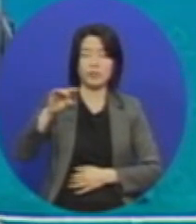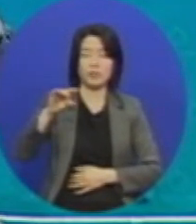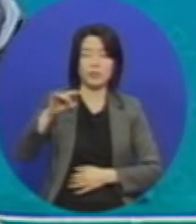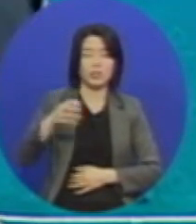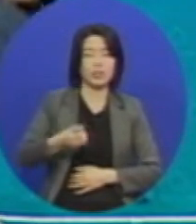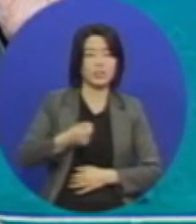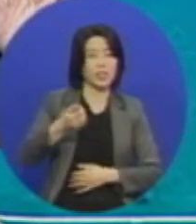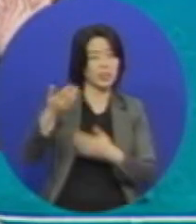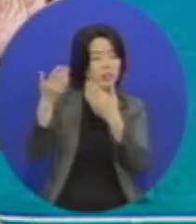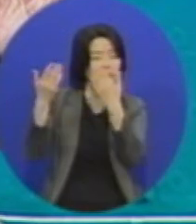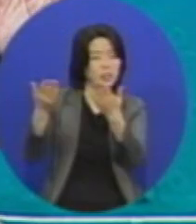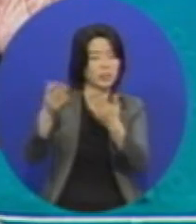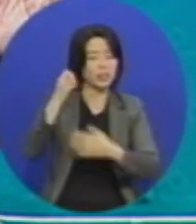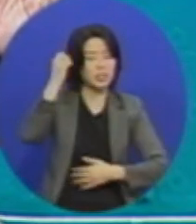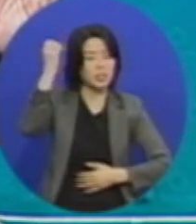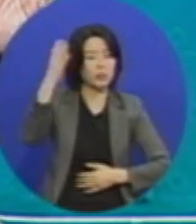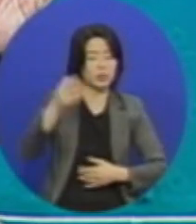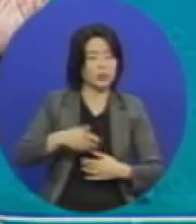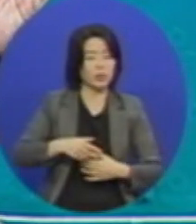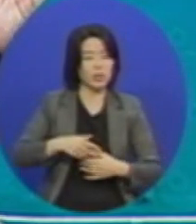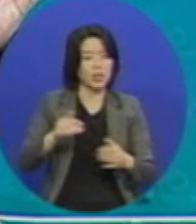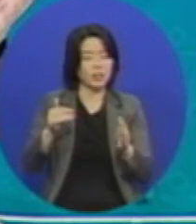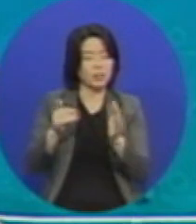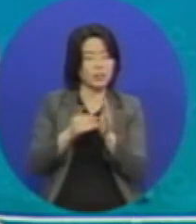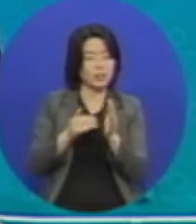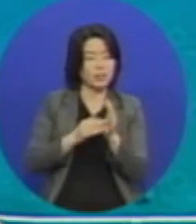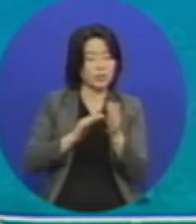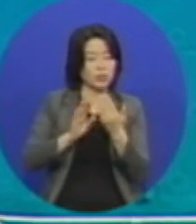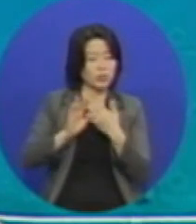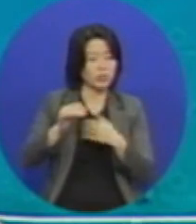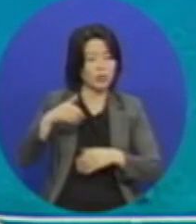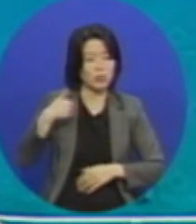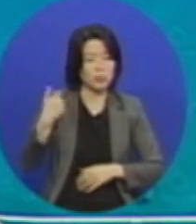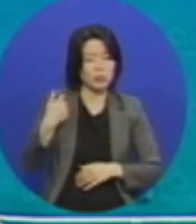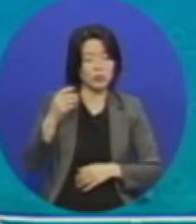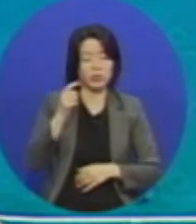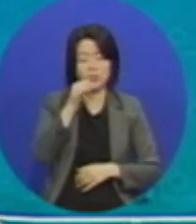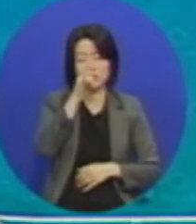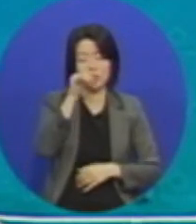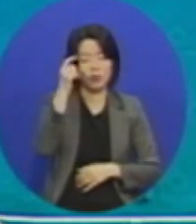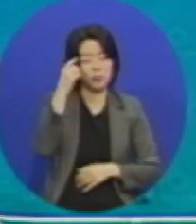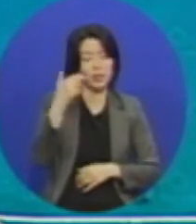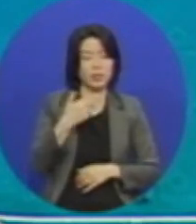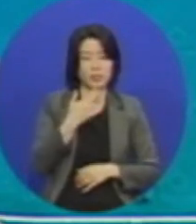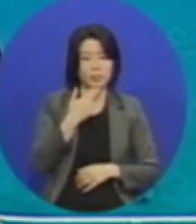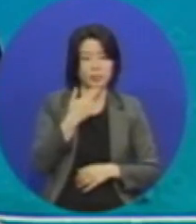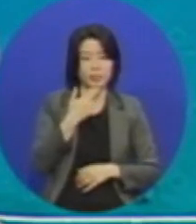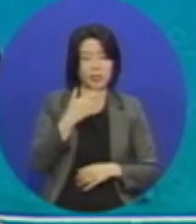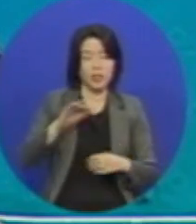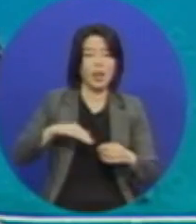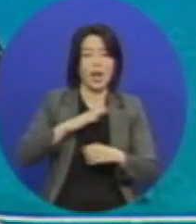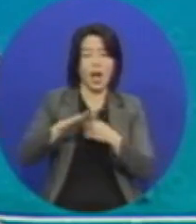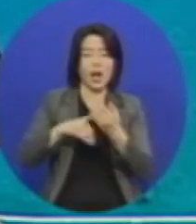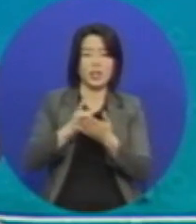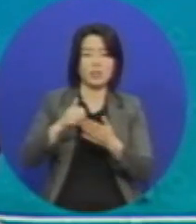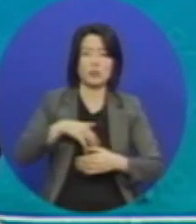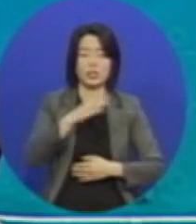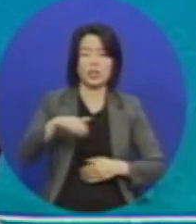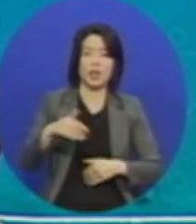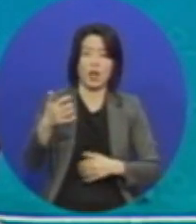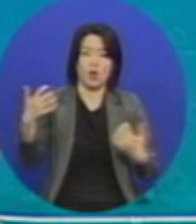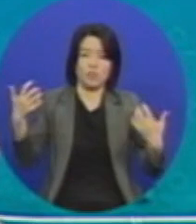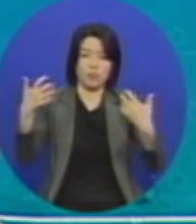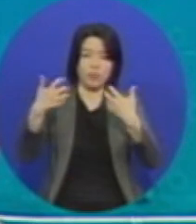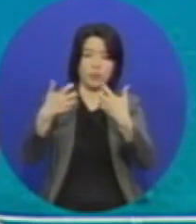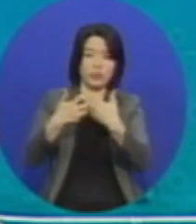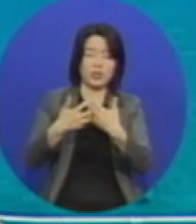것을 잊어버리고 지난건 없을까 하나님은 우리에게 통 성한 추수감사절을 주시고 싶으신